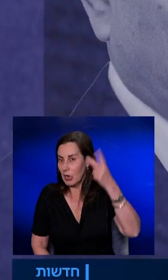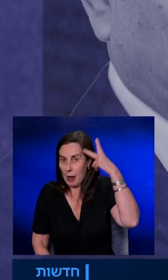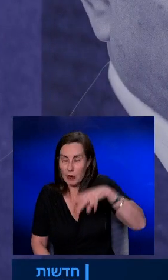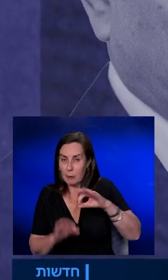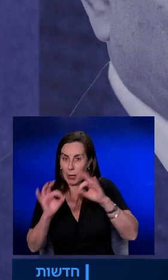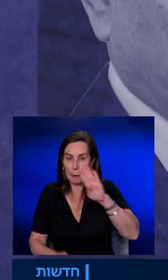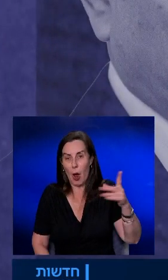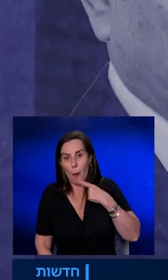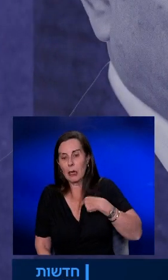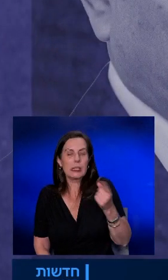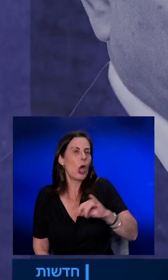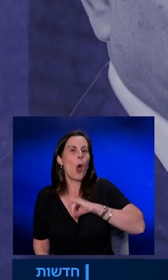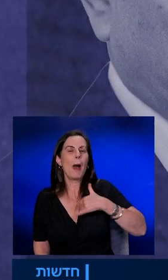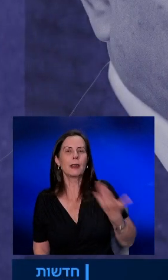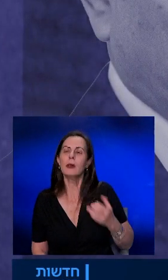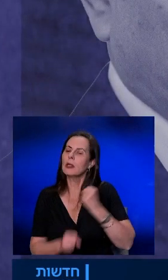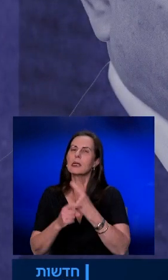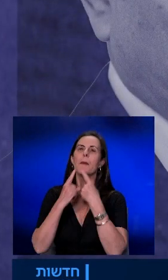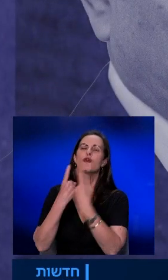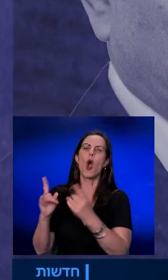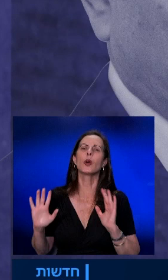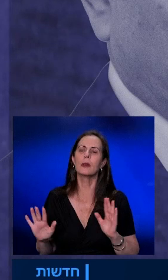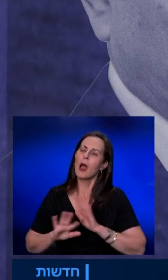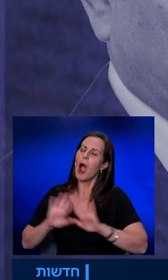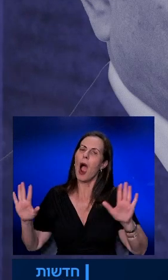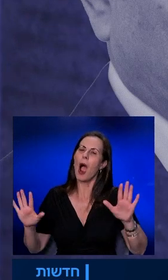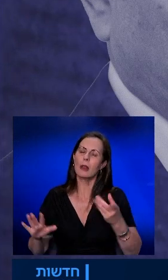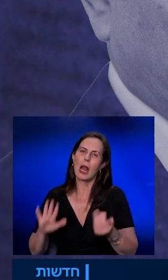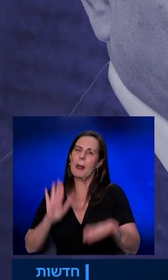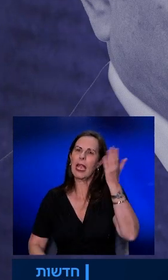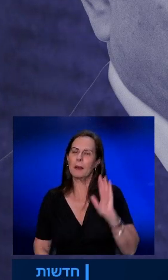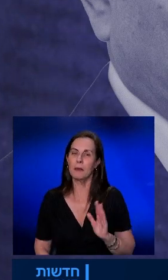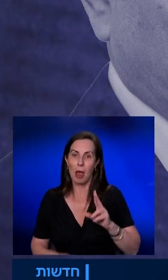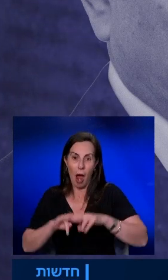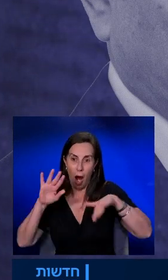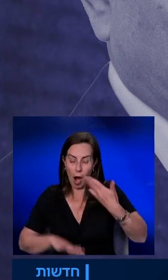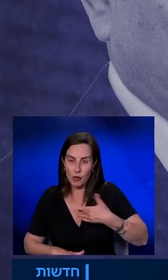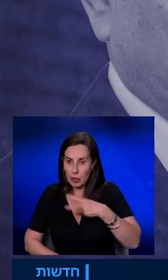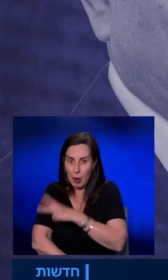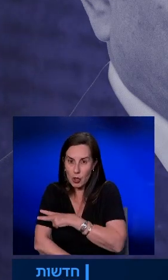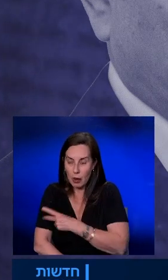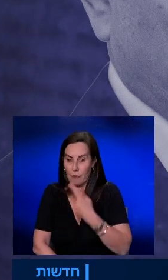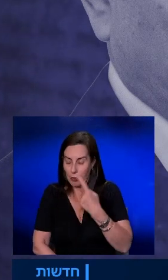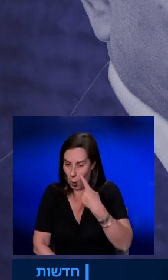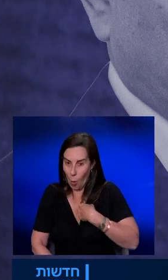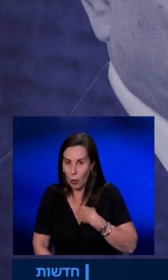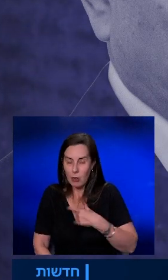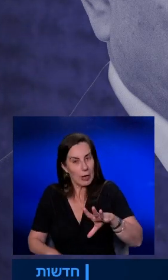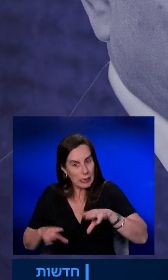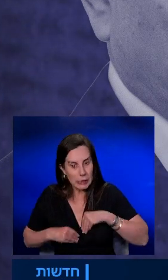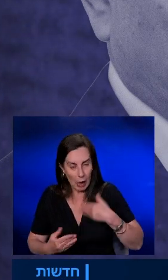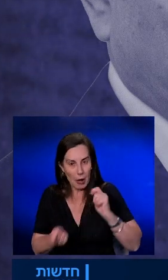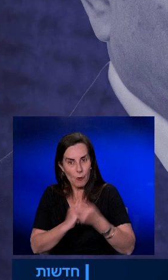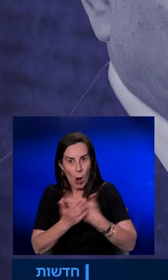נתניהו אומר לי זה לא מעניין אותי, תעשה מה שאתה רוצה רק אל תעלה מחירים. אחרי שהייתי במשטרה והראו לי דברים והסכמתי להיות עד